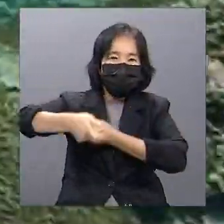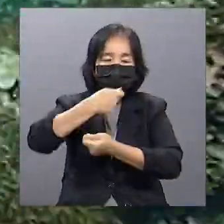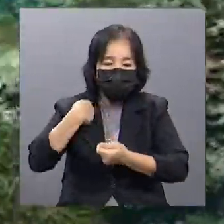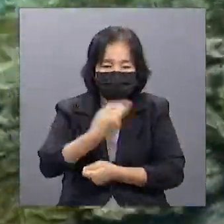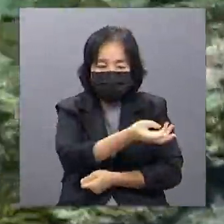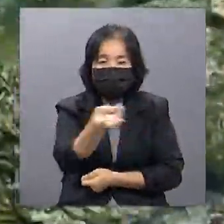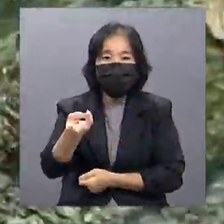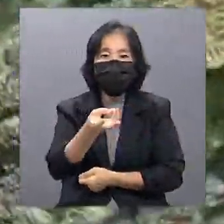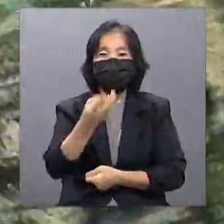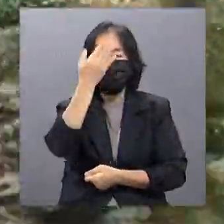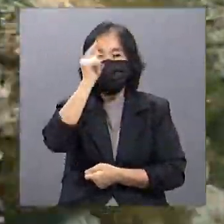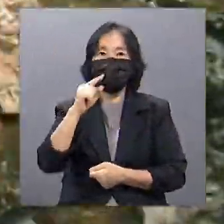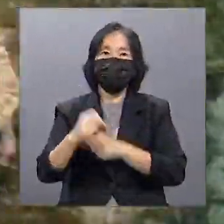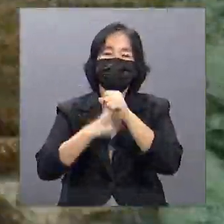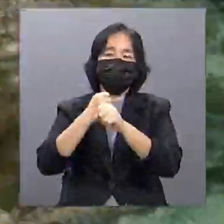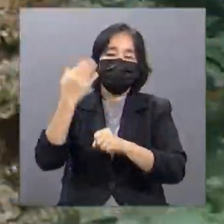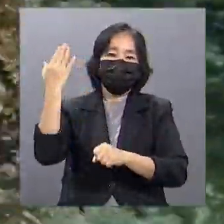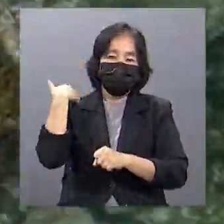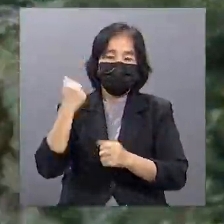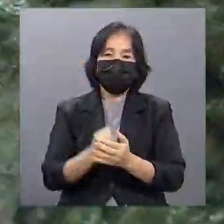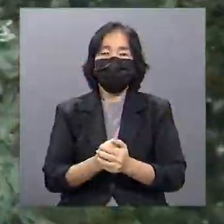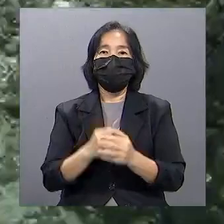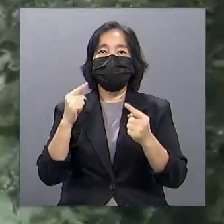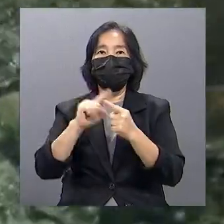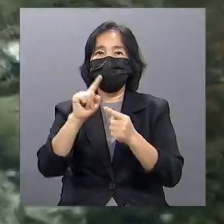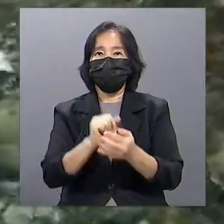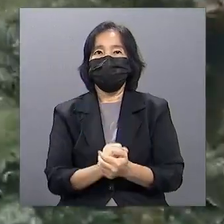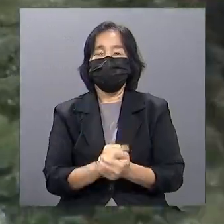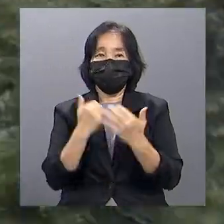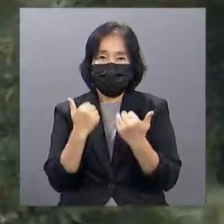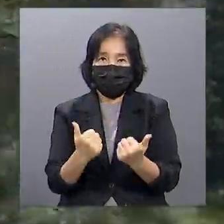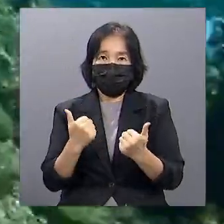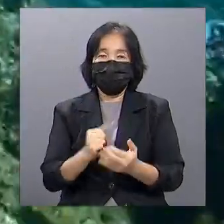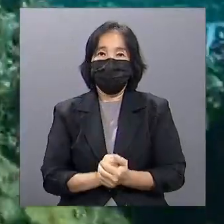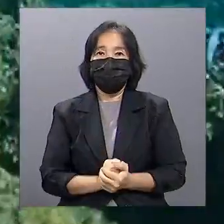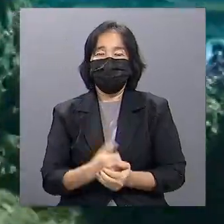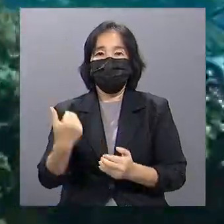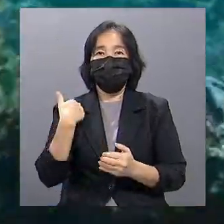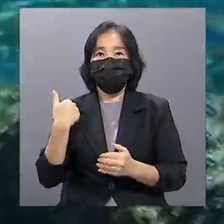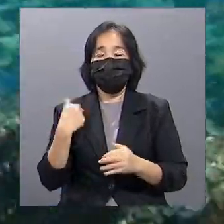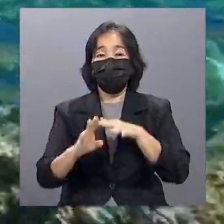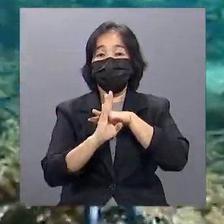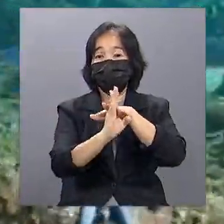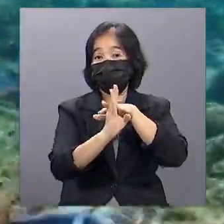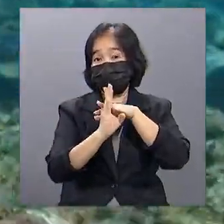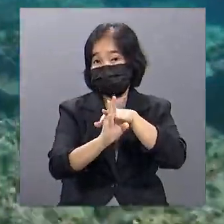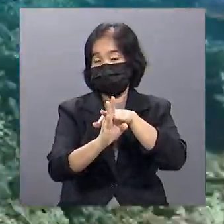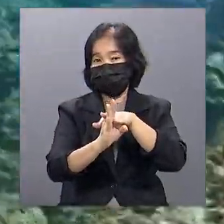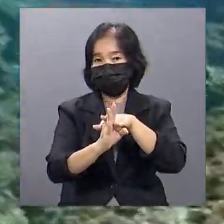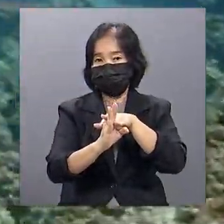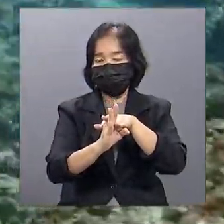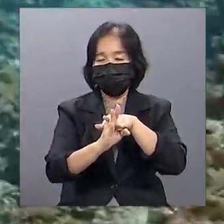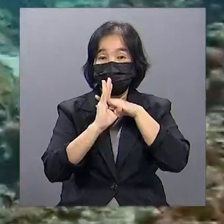ยในปี41-61นะคะเราจะพบว่าตอนนี้มีประมาณการจับฉลามได้อยู่ที่ประมาณ 5,575 ตันต่อ